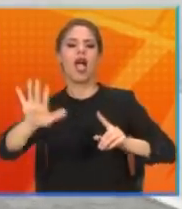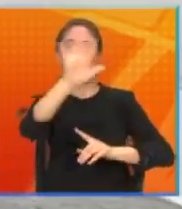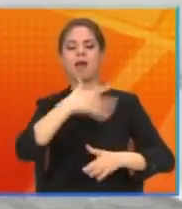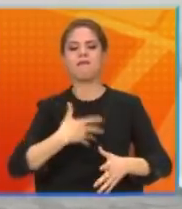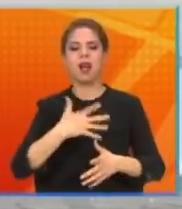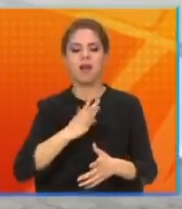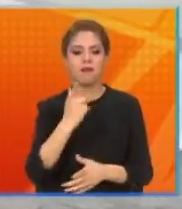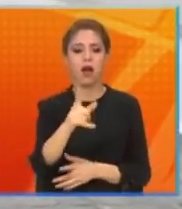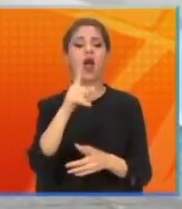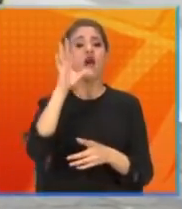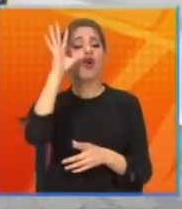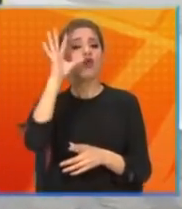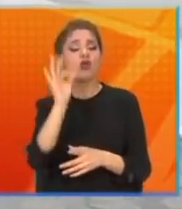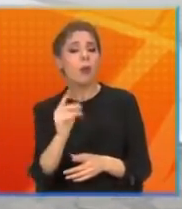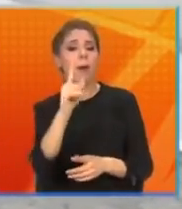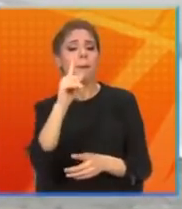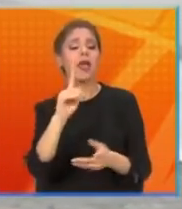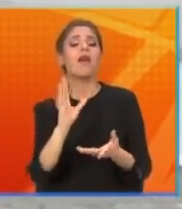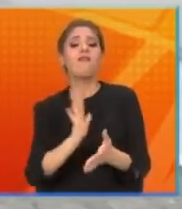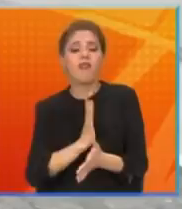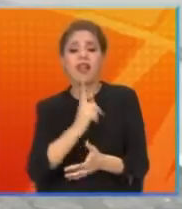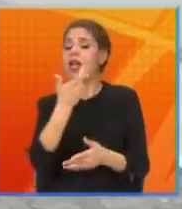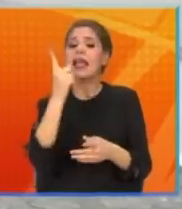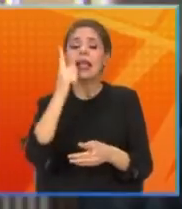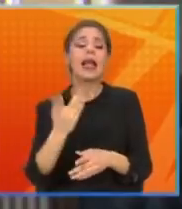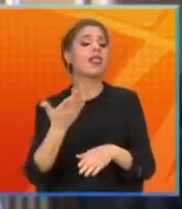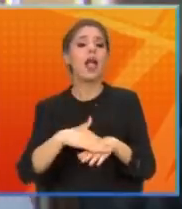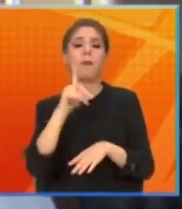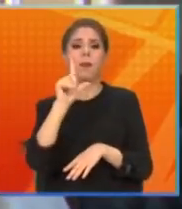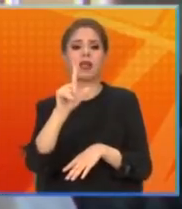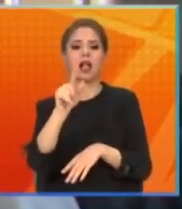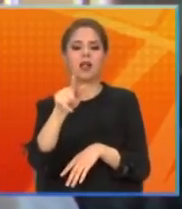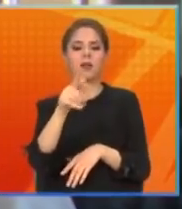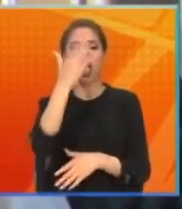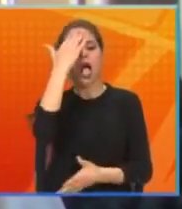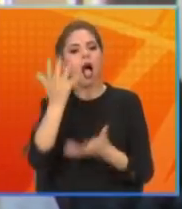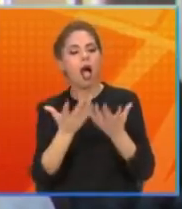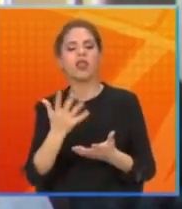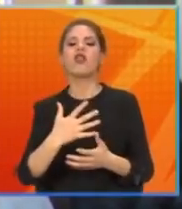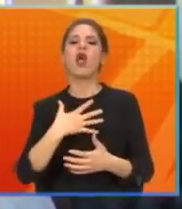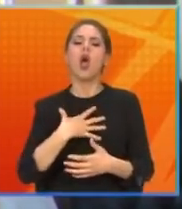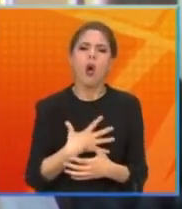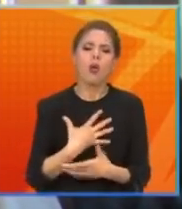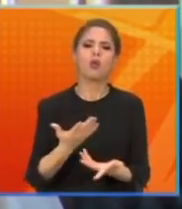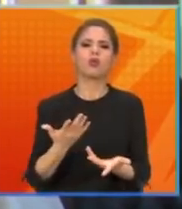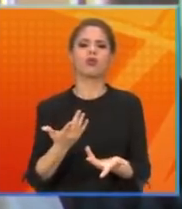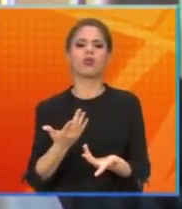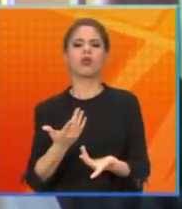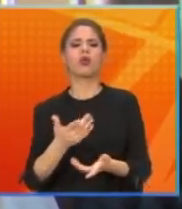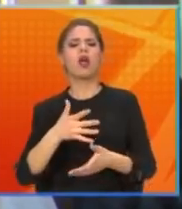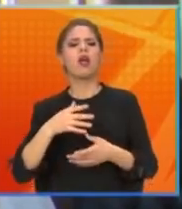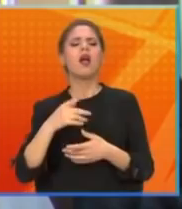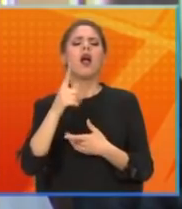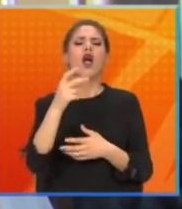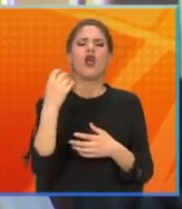soru, şüphelendiğimiz bir durum varsa ilk olarak ne yapmalıyız? Ateştir, efendim öksürüktür veyahut da ishal